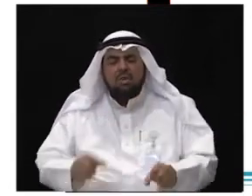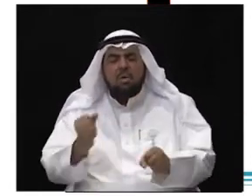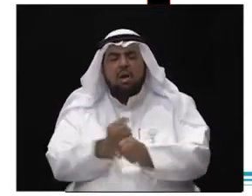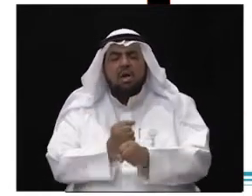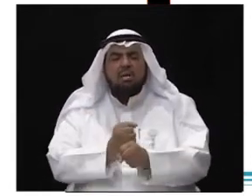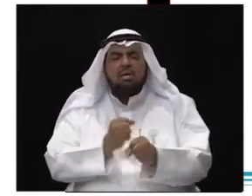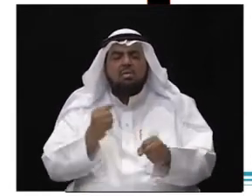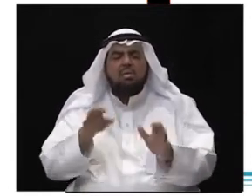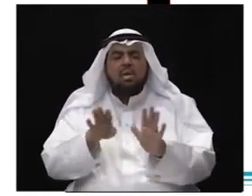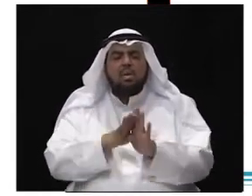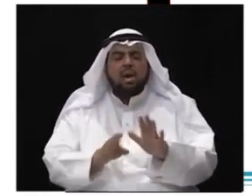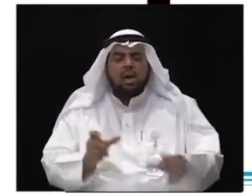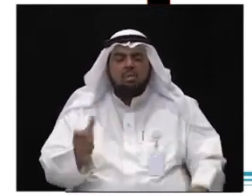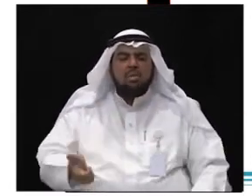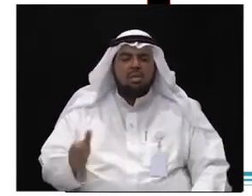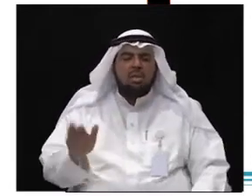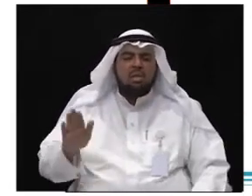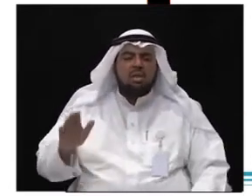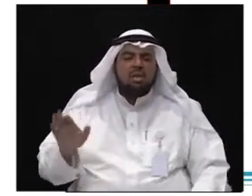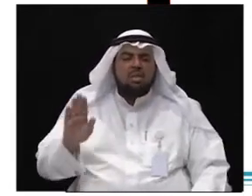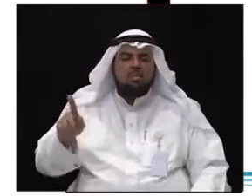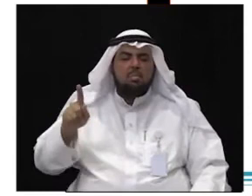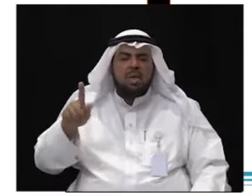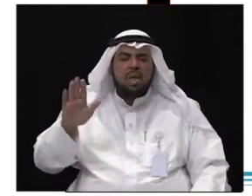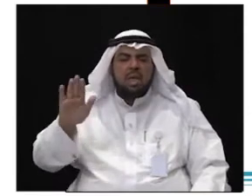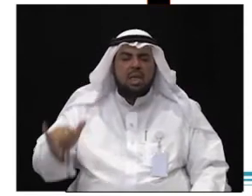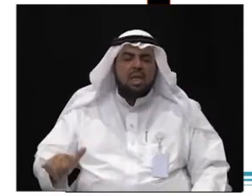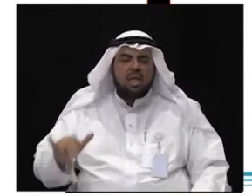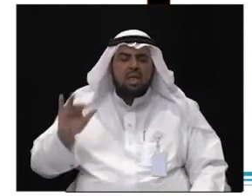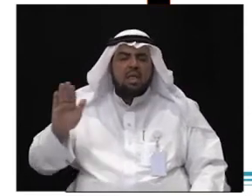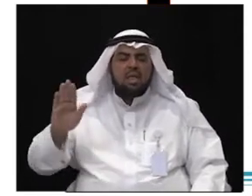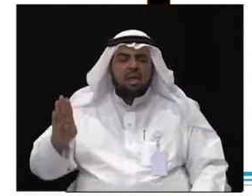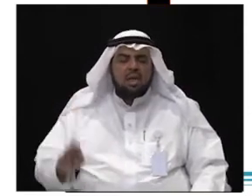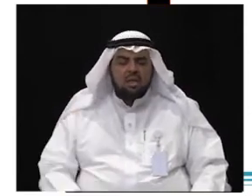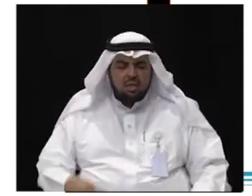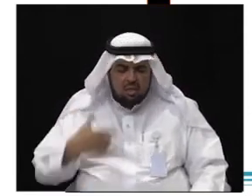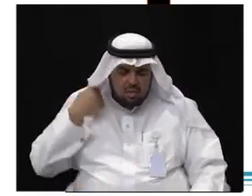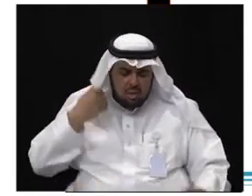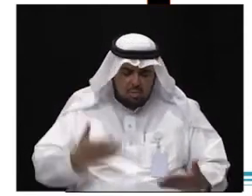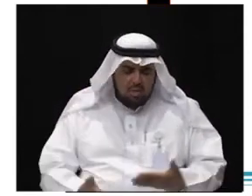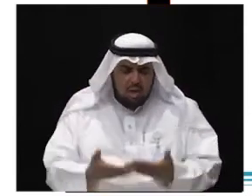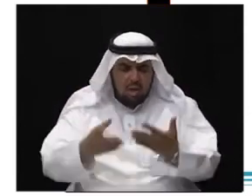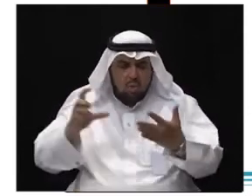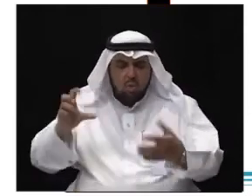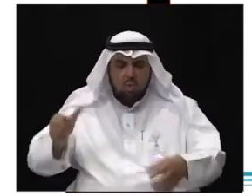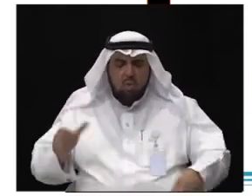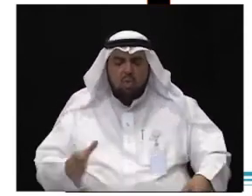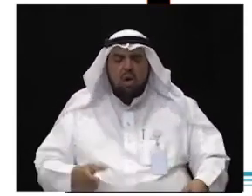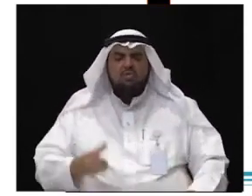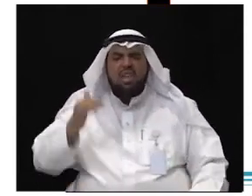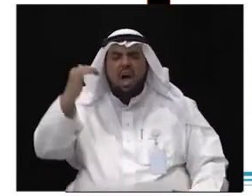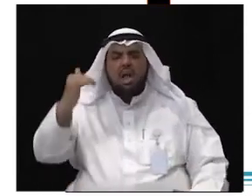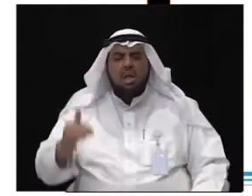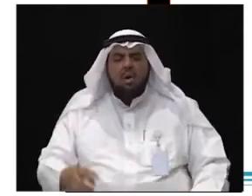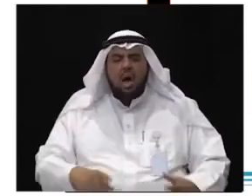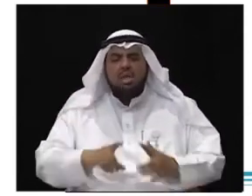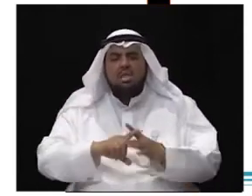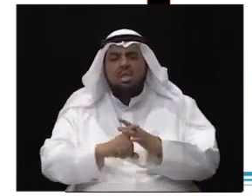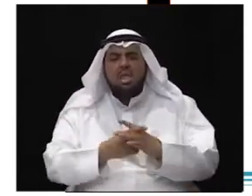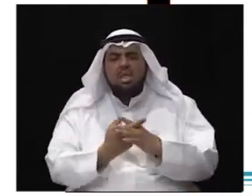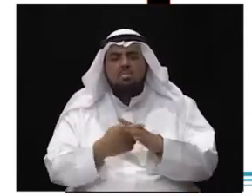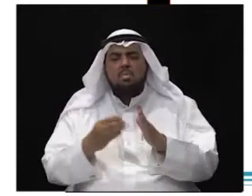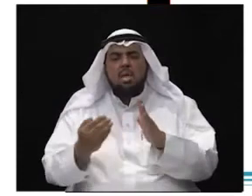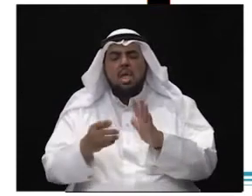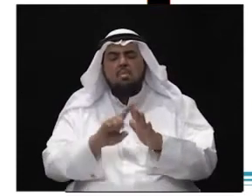فهل تساعدون نورا على تذكر البرنامج أو خطوات تصميم البرنامج